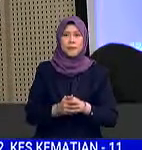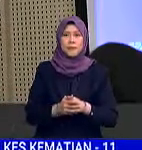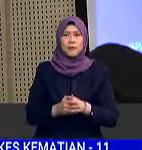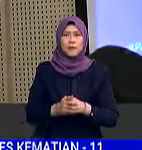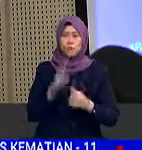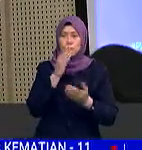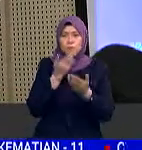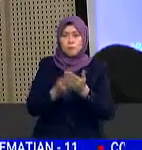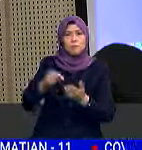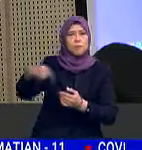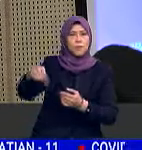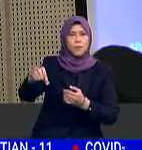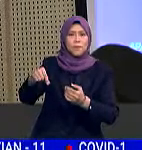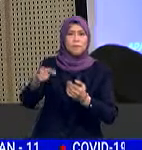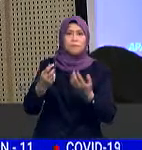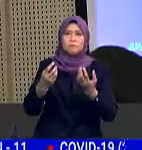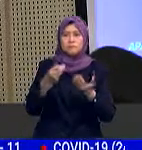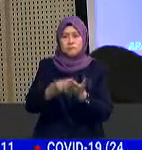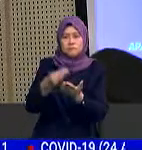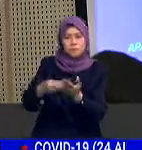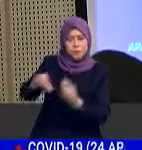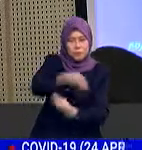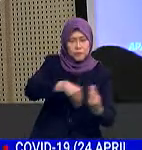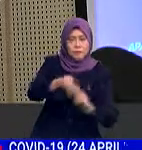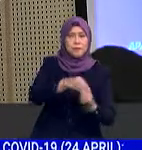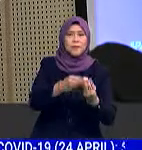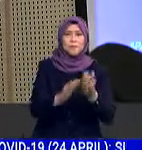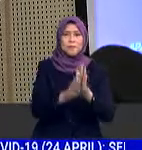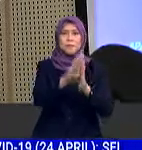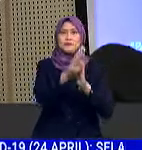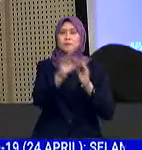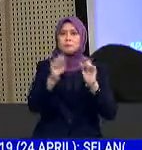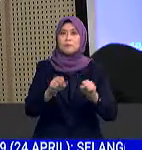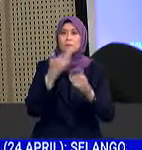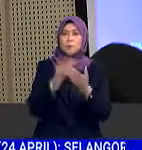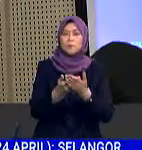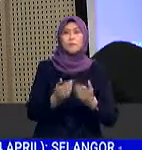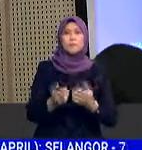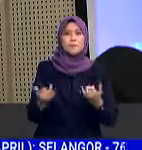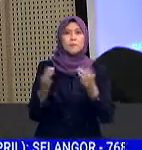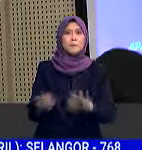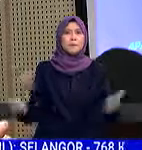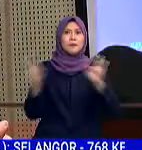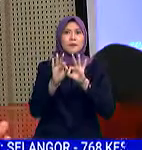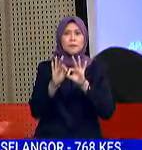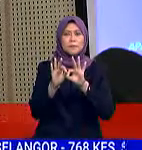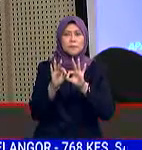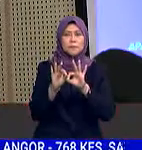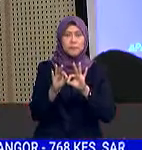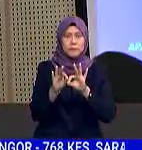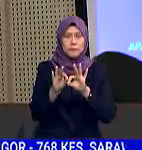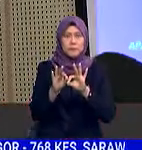high value Economic output generator and also very key is that having